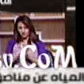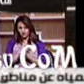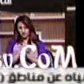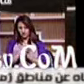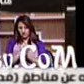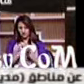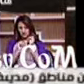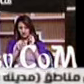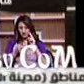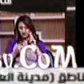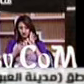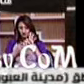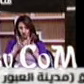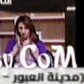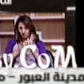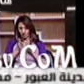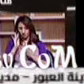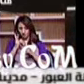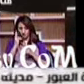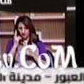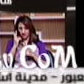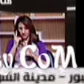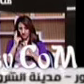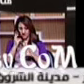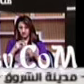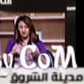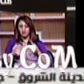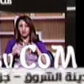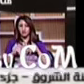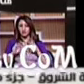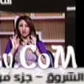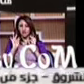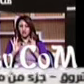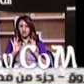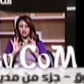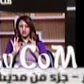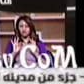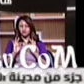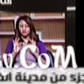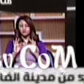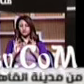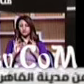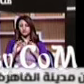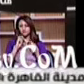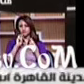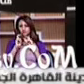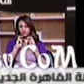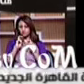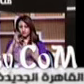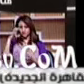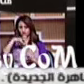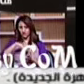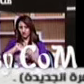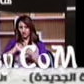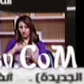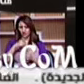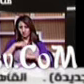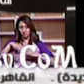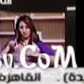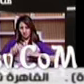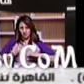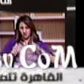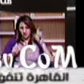القضيه الدعوه الاولى وكان تاني دعوه لرد عضو اليمين والشمال في الدائره اللي بتنظر في جنح